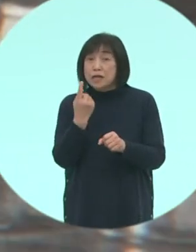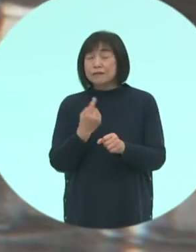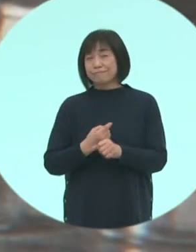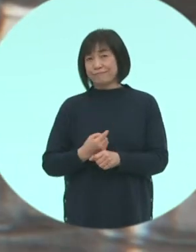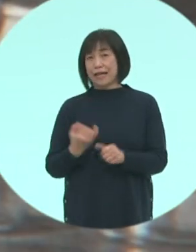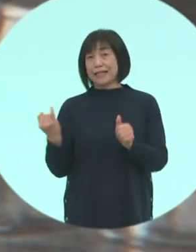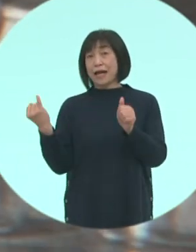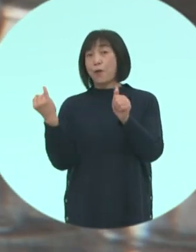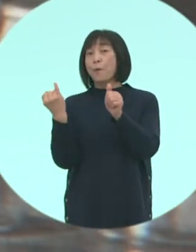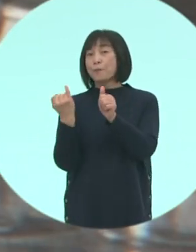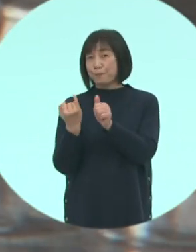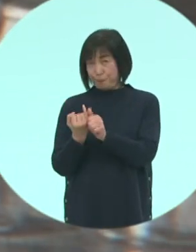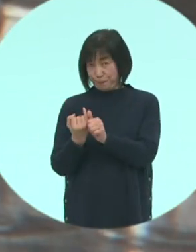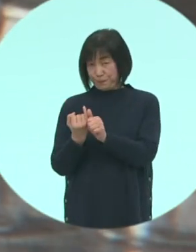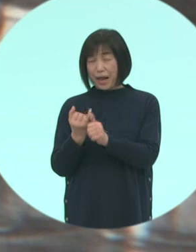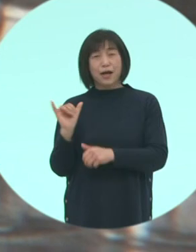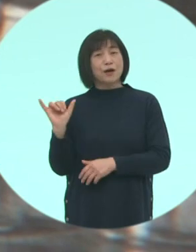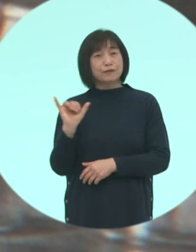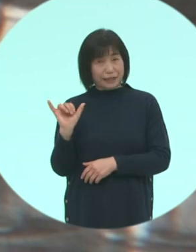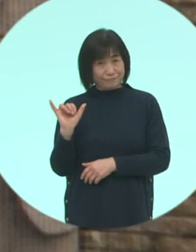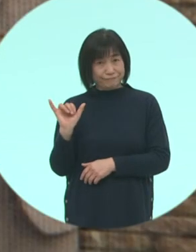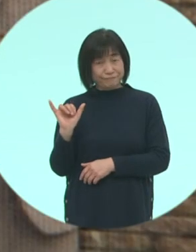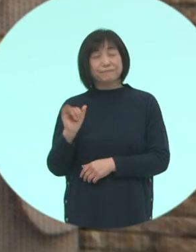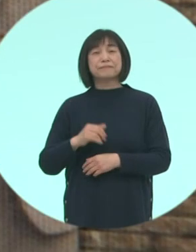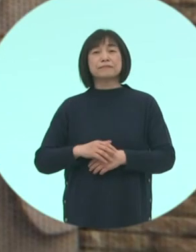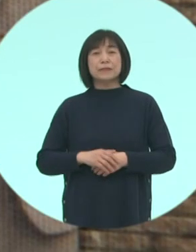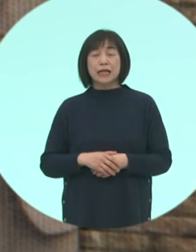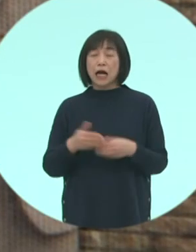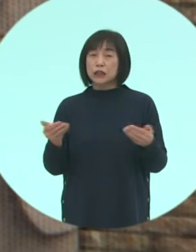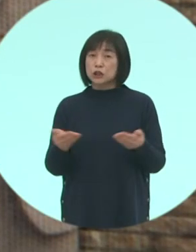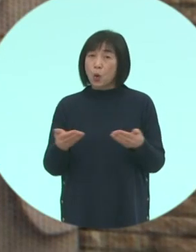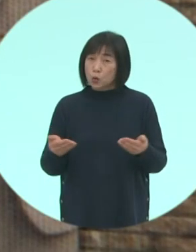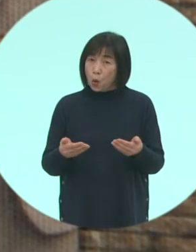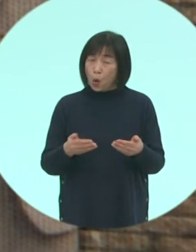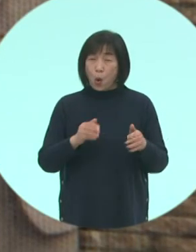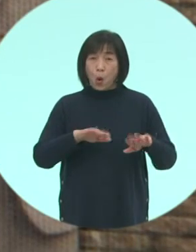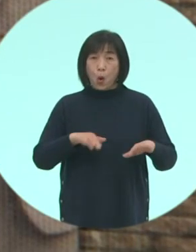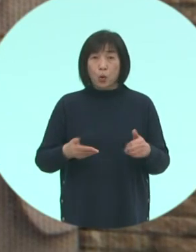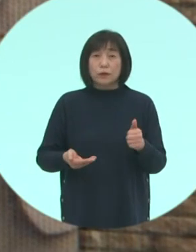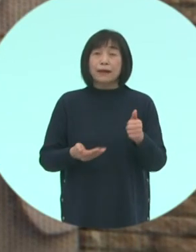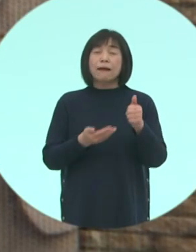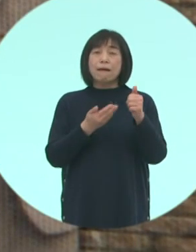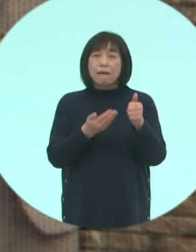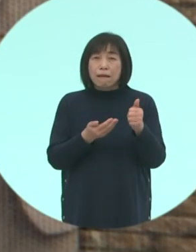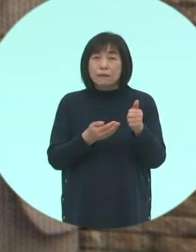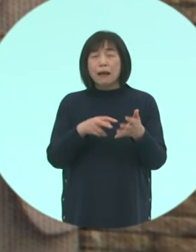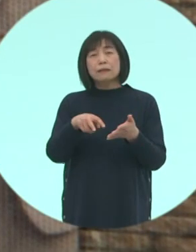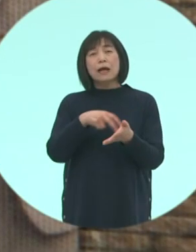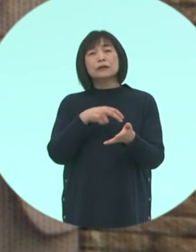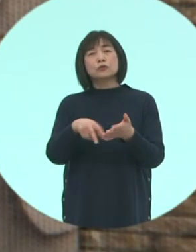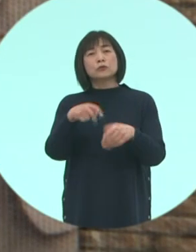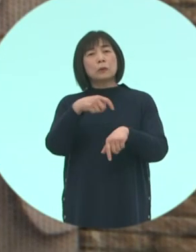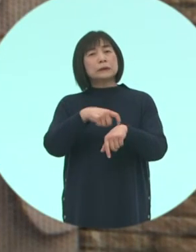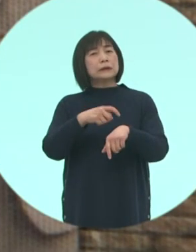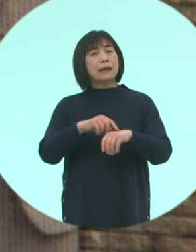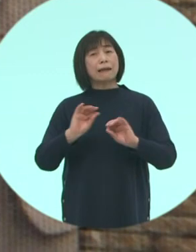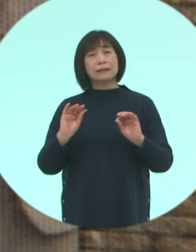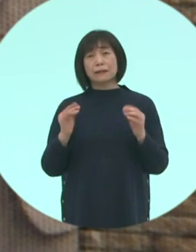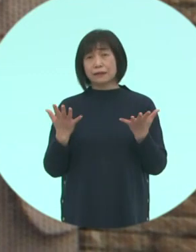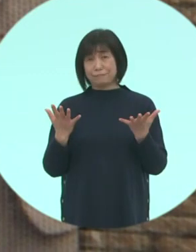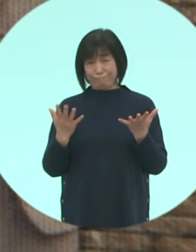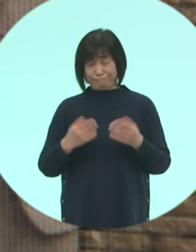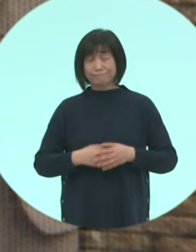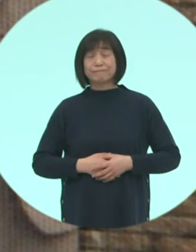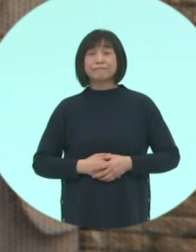のパートナーとなったお二人ですが、仕事と子育てでダンスを楽しむ時間はすっかりなくなってい